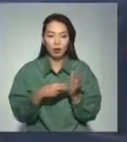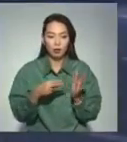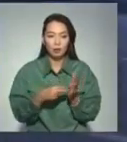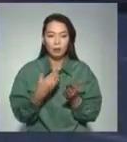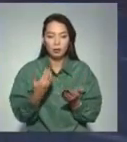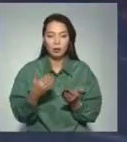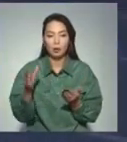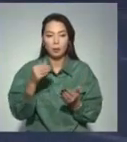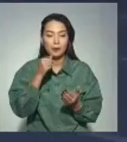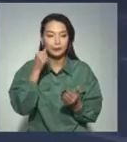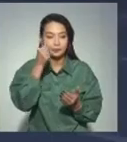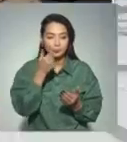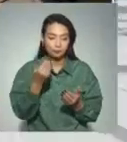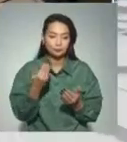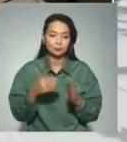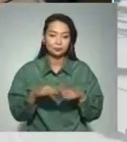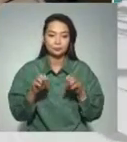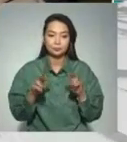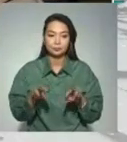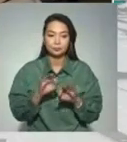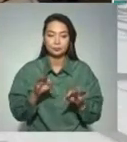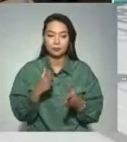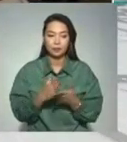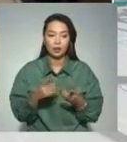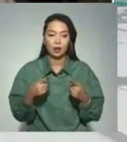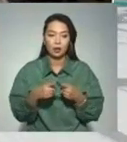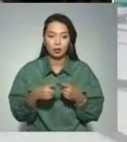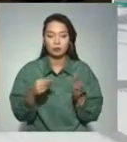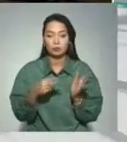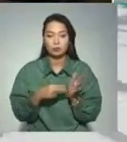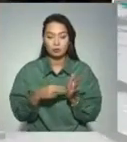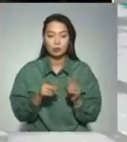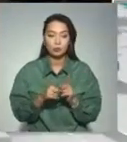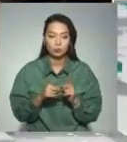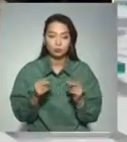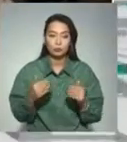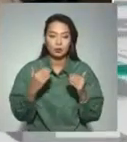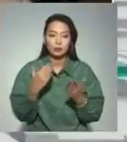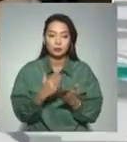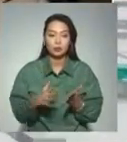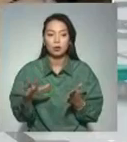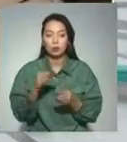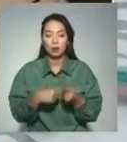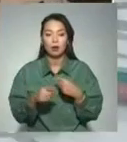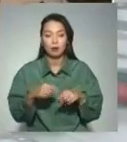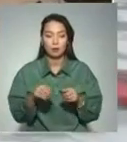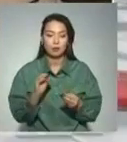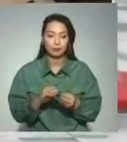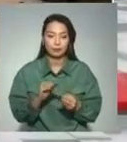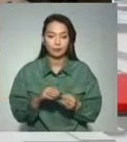қымбаттауымен байланысты дейді мамандар. Пәтерлерді жалға беру ақысы да біршама көтерілген, бірақ қазір бәрі өз қалпына